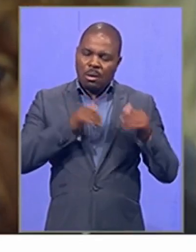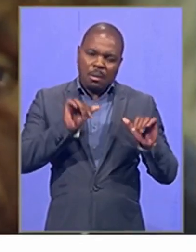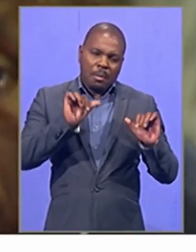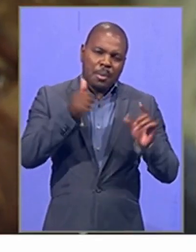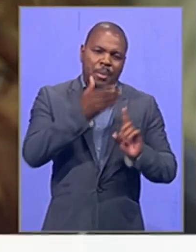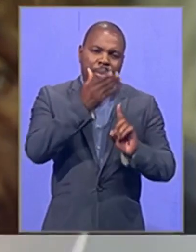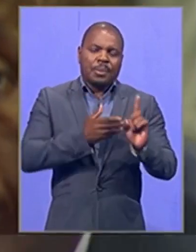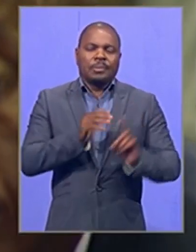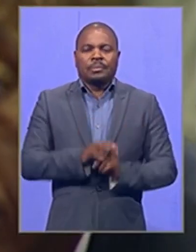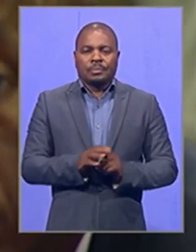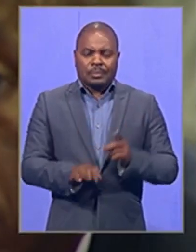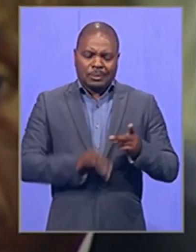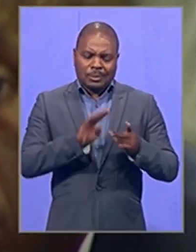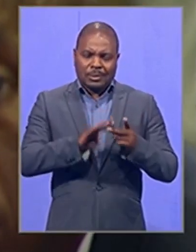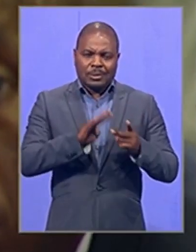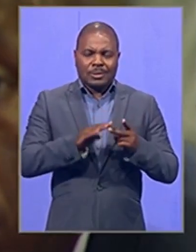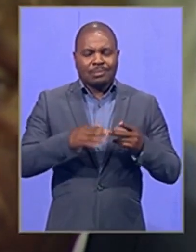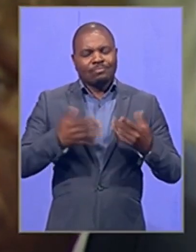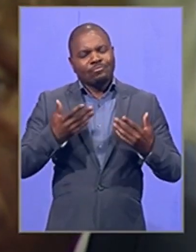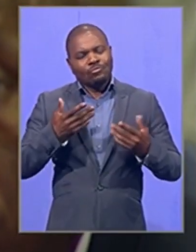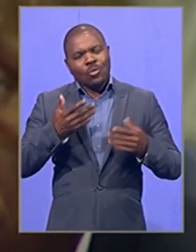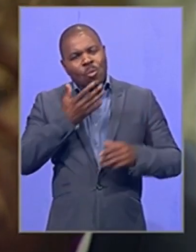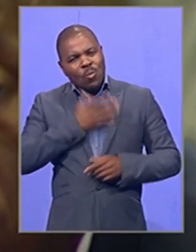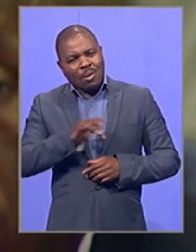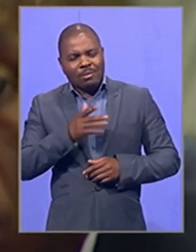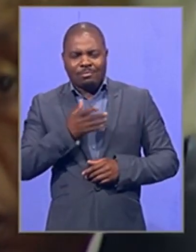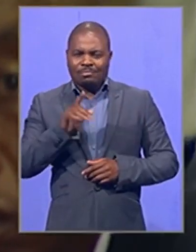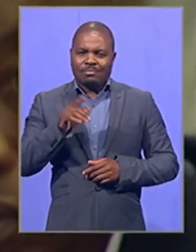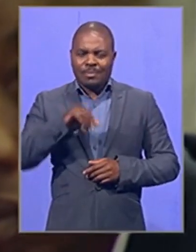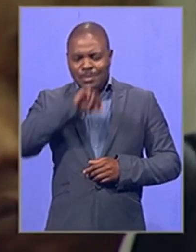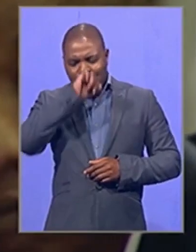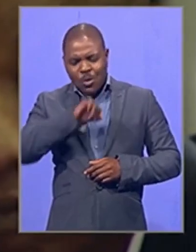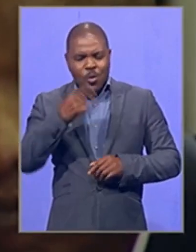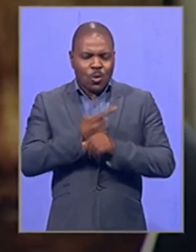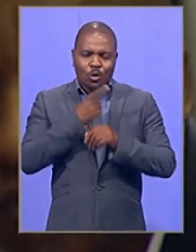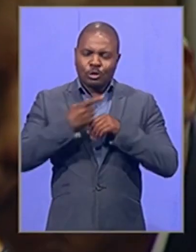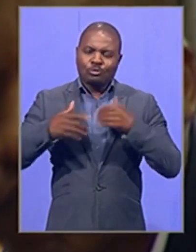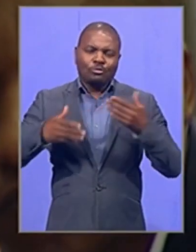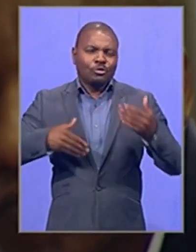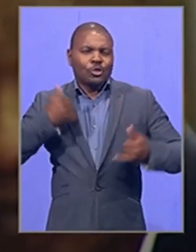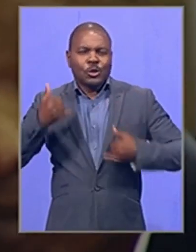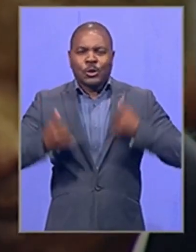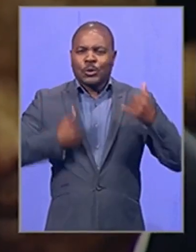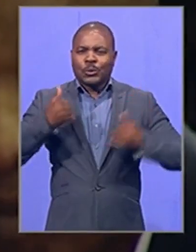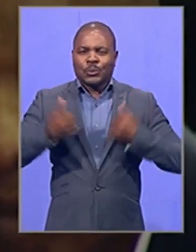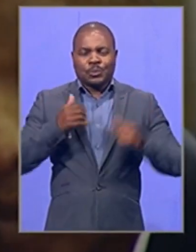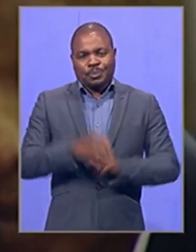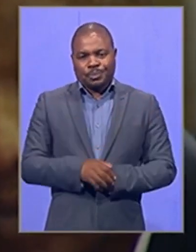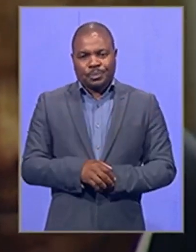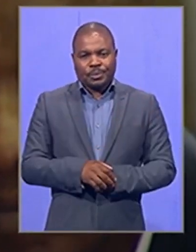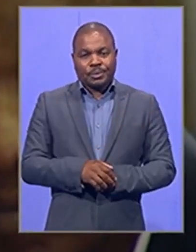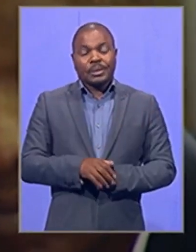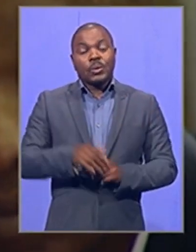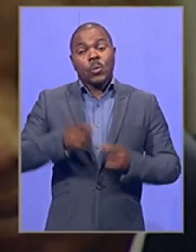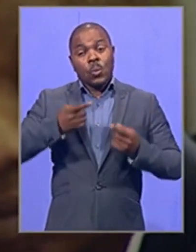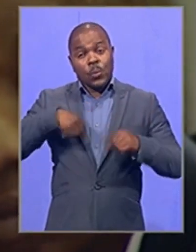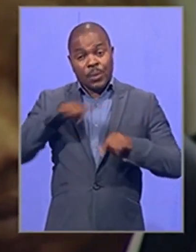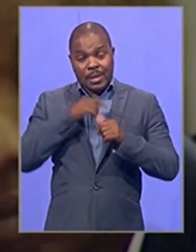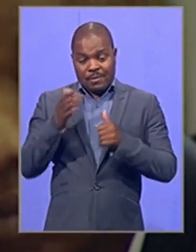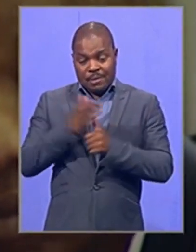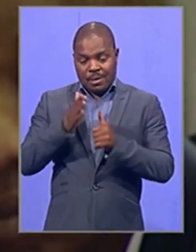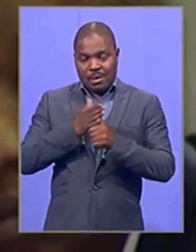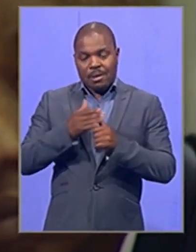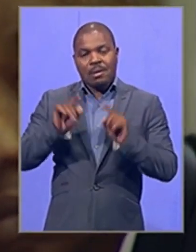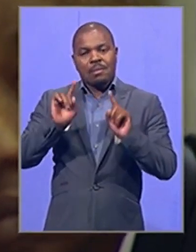Umuntu othanda nje ukuthi hleze kujabula. Yazi sithe sakha